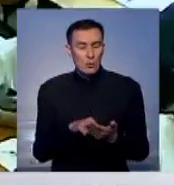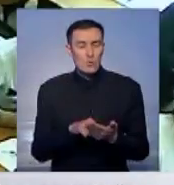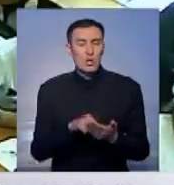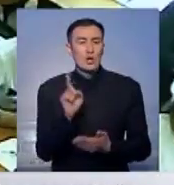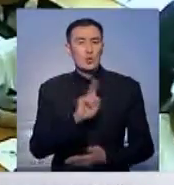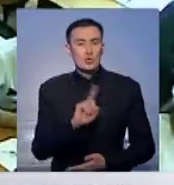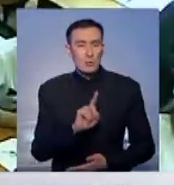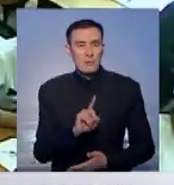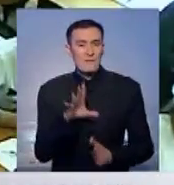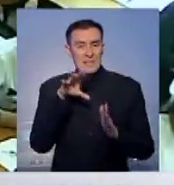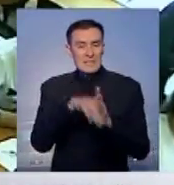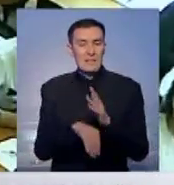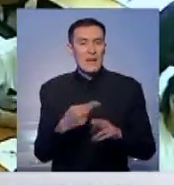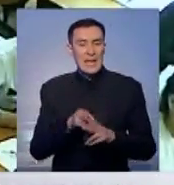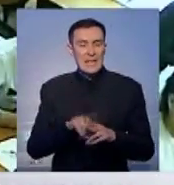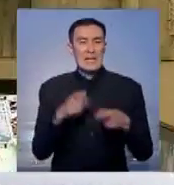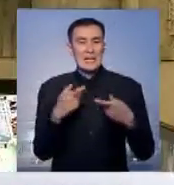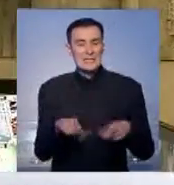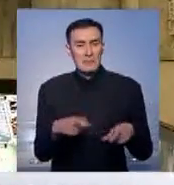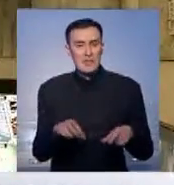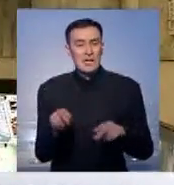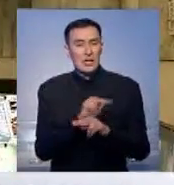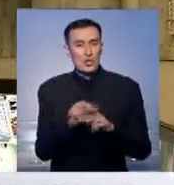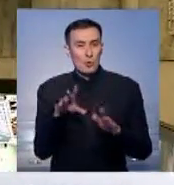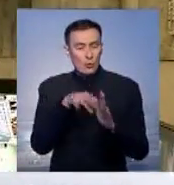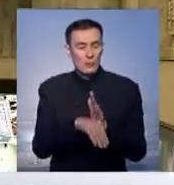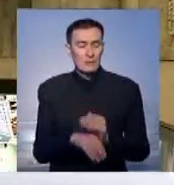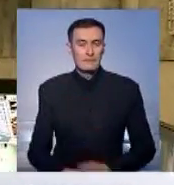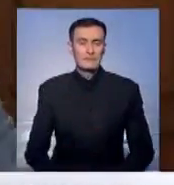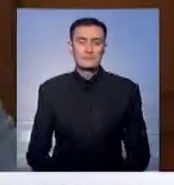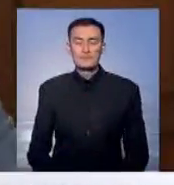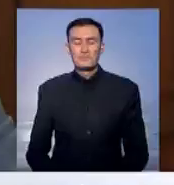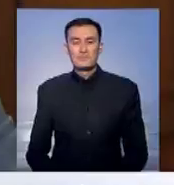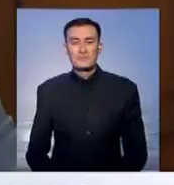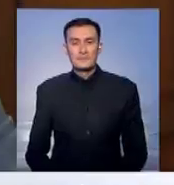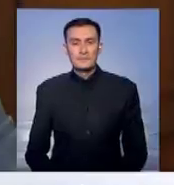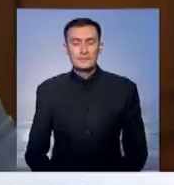о том, чтобы ввести в эти экзамены корректировки.